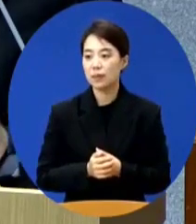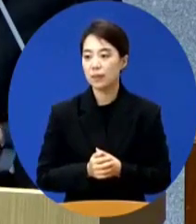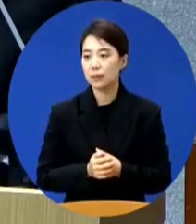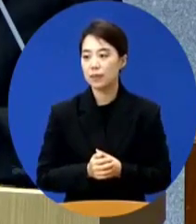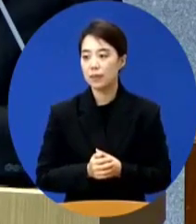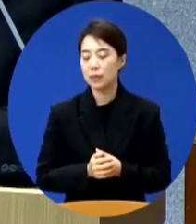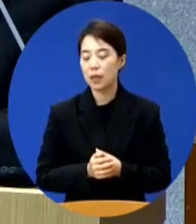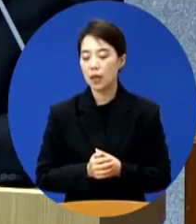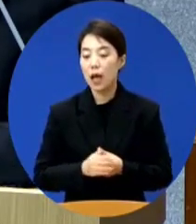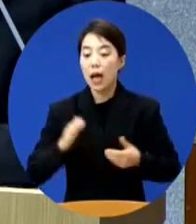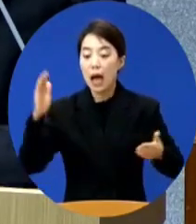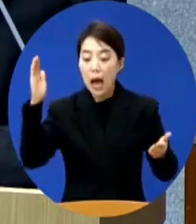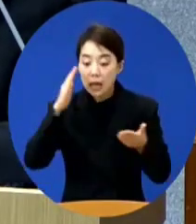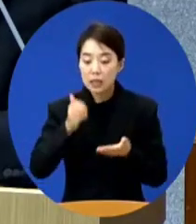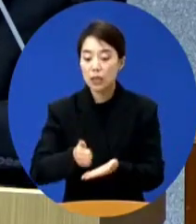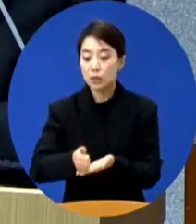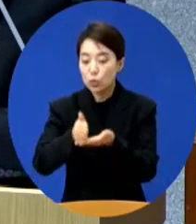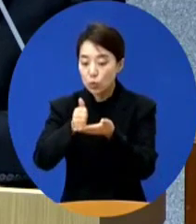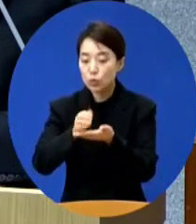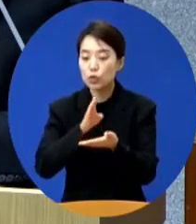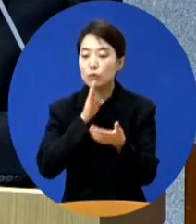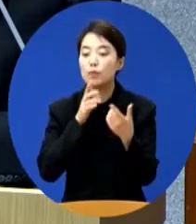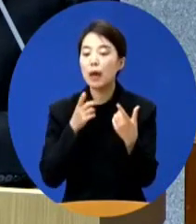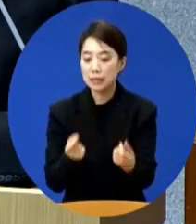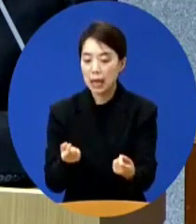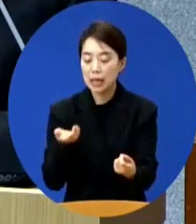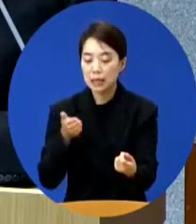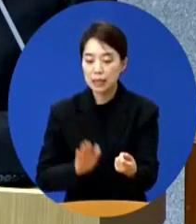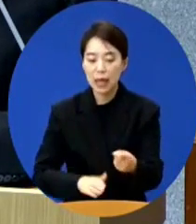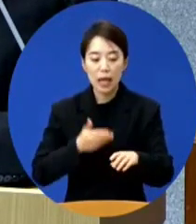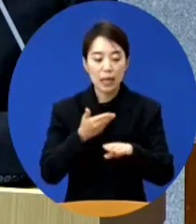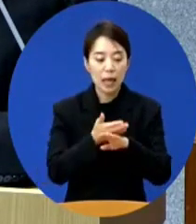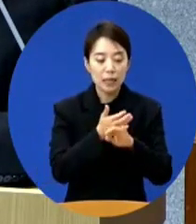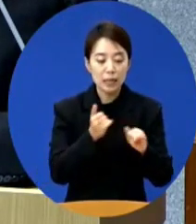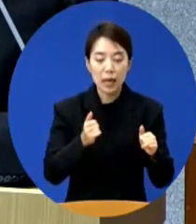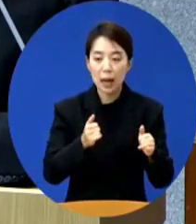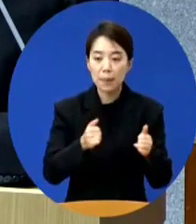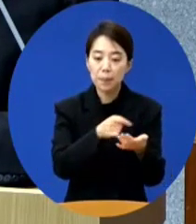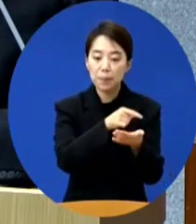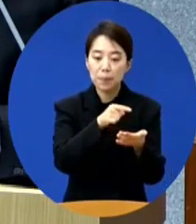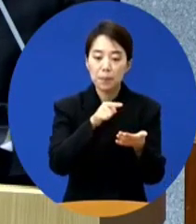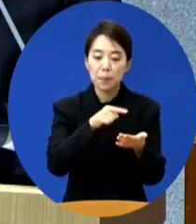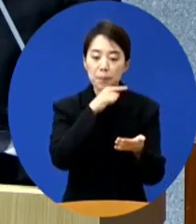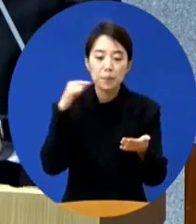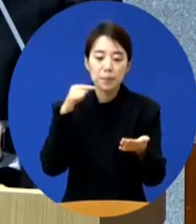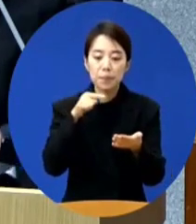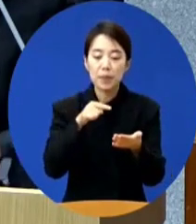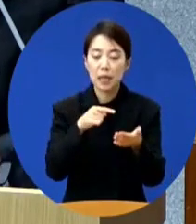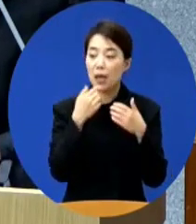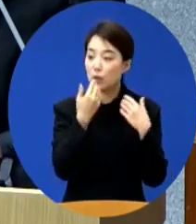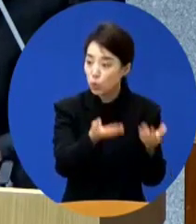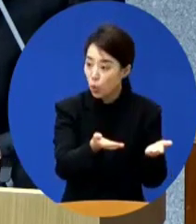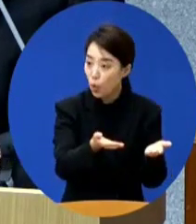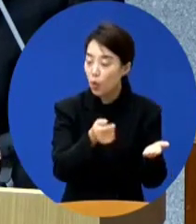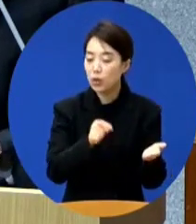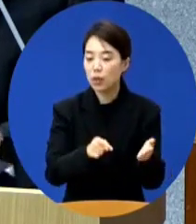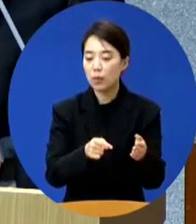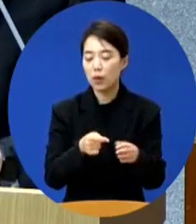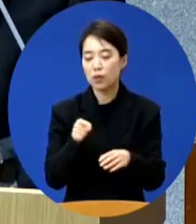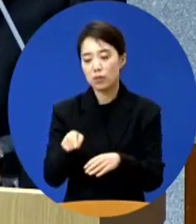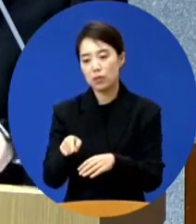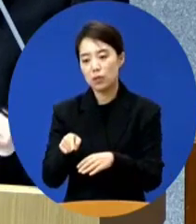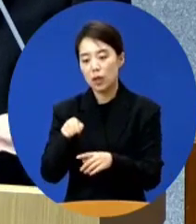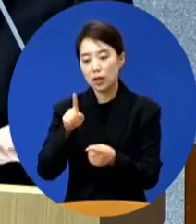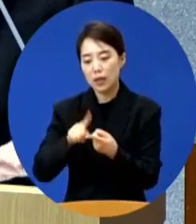물론 존중받아야 됩니다만은, 다른 학생들의 피해가 가는 사항에 대해서는 다른 학생들의 수업권을 보장하기 위해서,